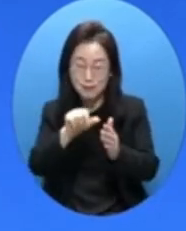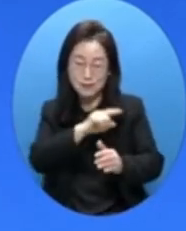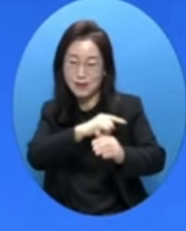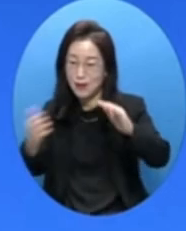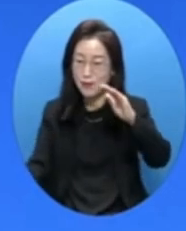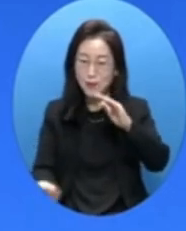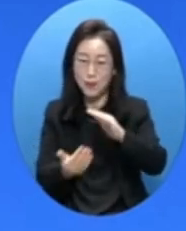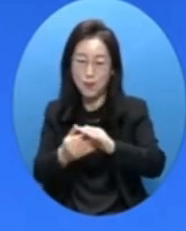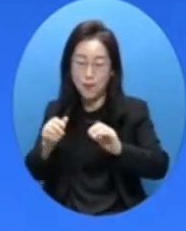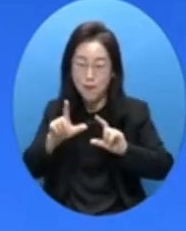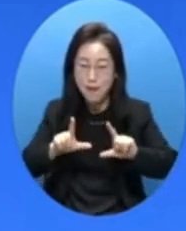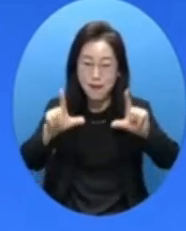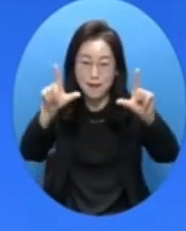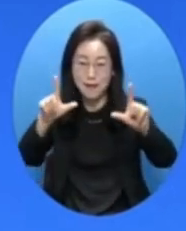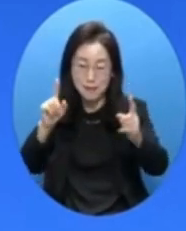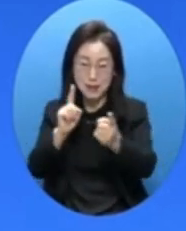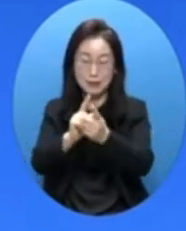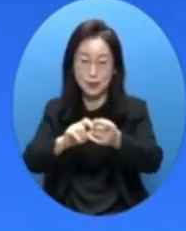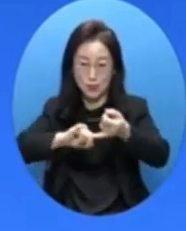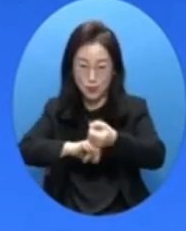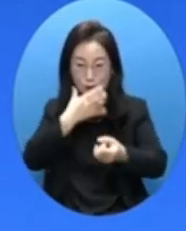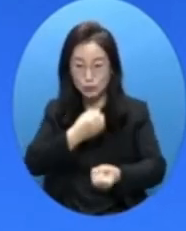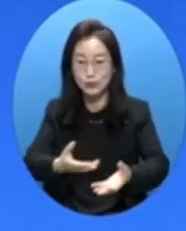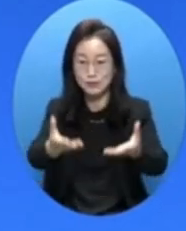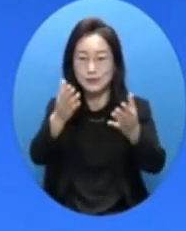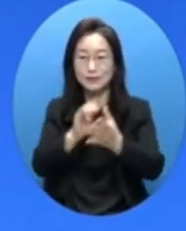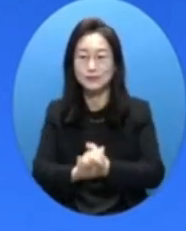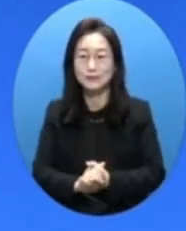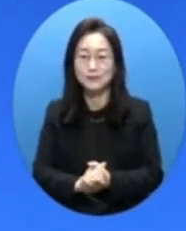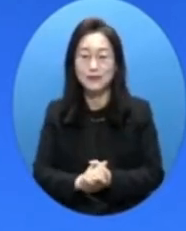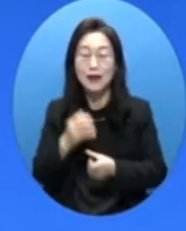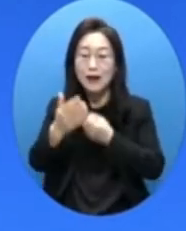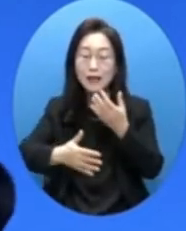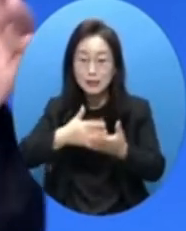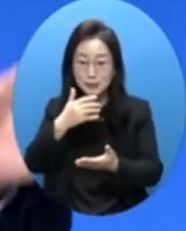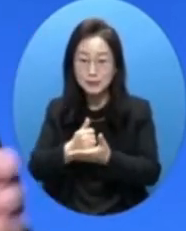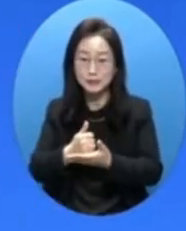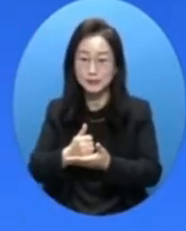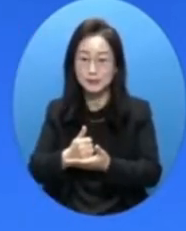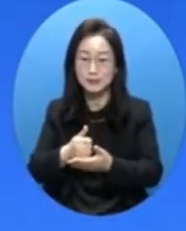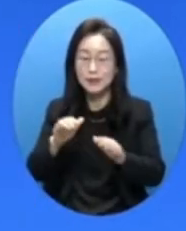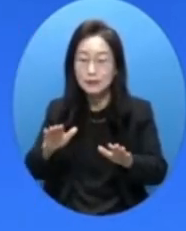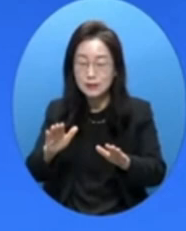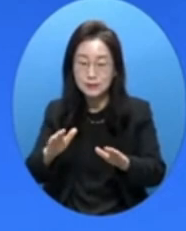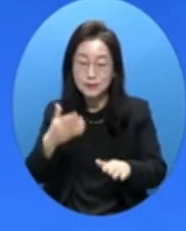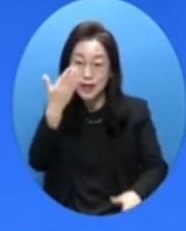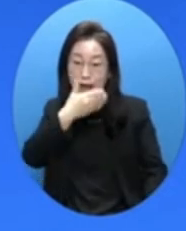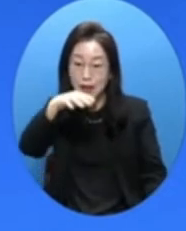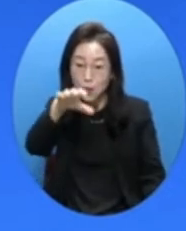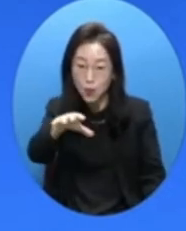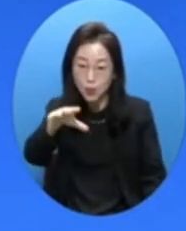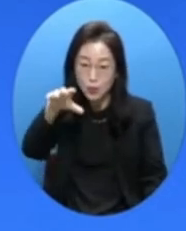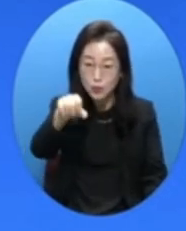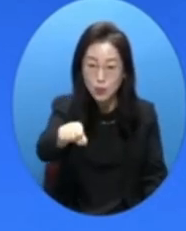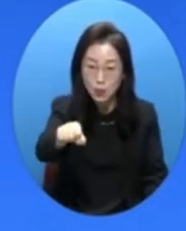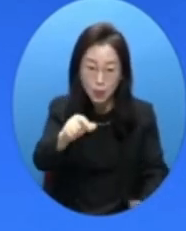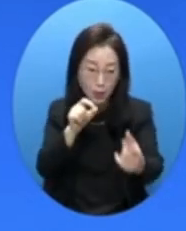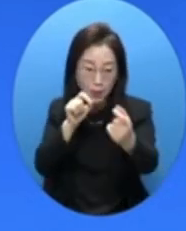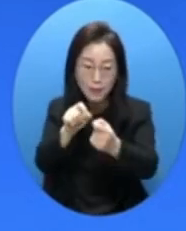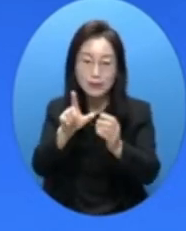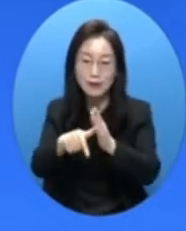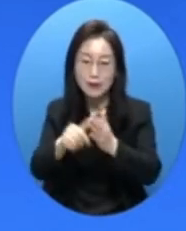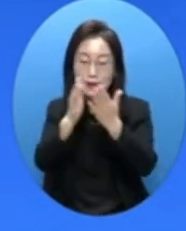여러분 되기를 주님의 이름으로 축원합니다. 하나님께서 가나안 정복을 앞둔 여호사에게